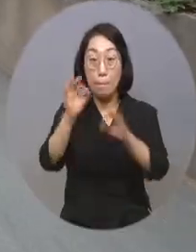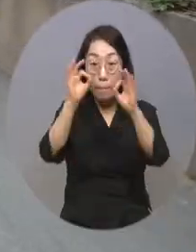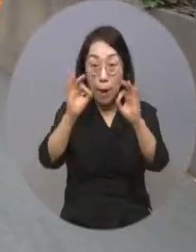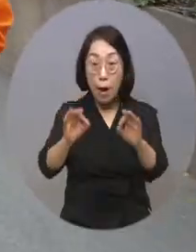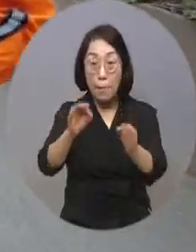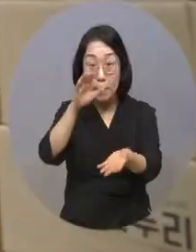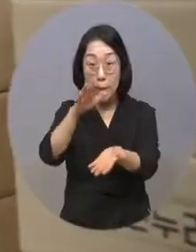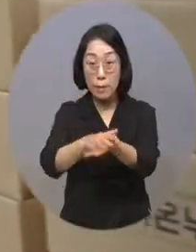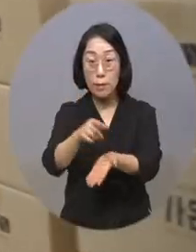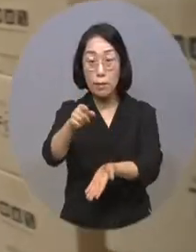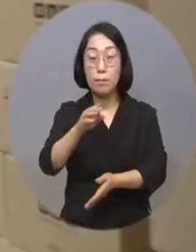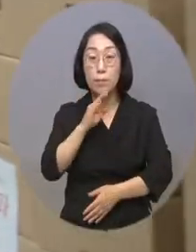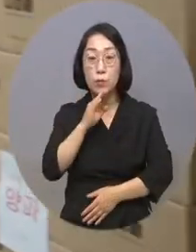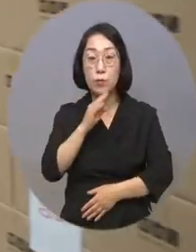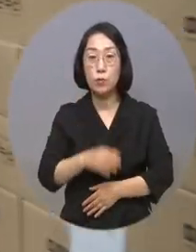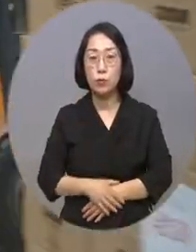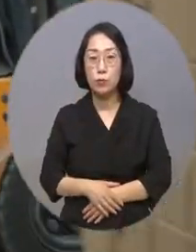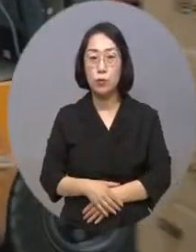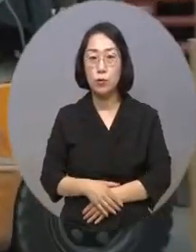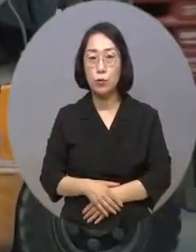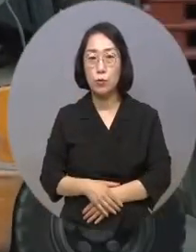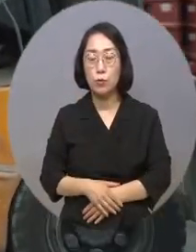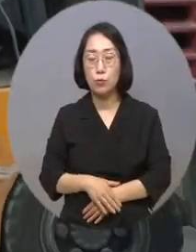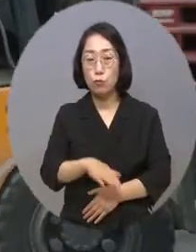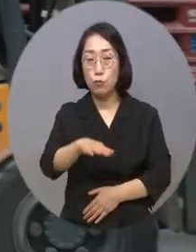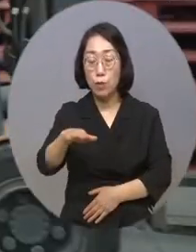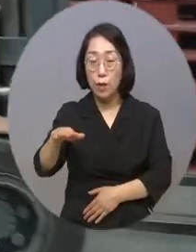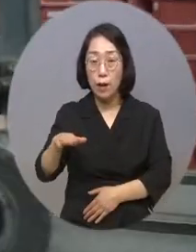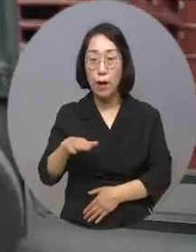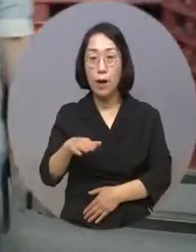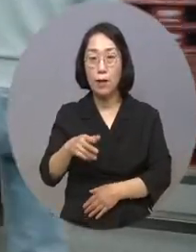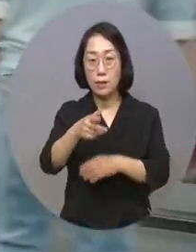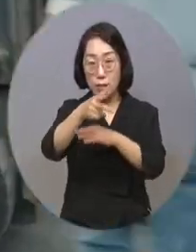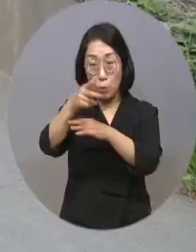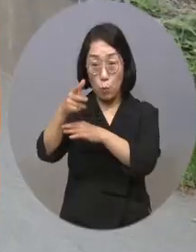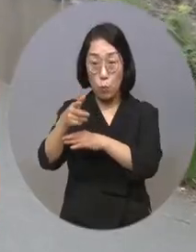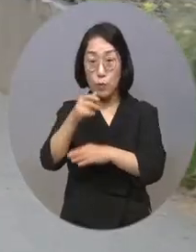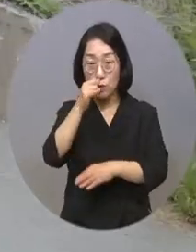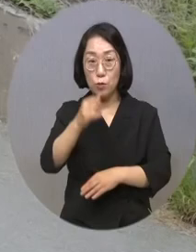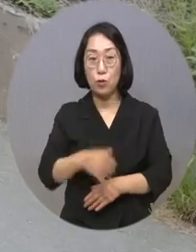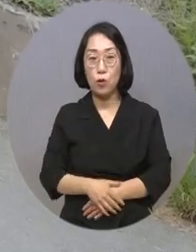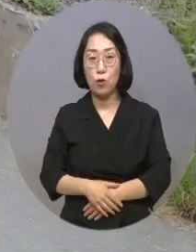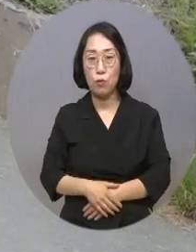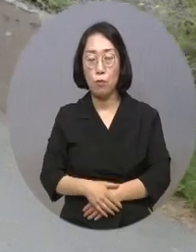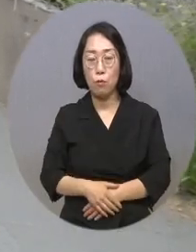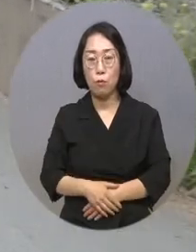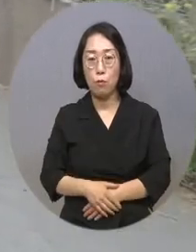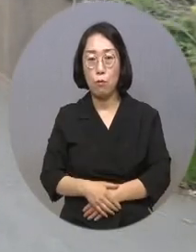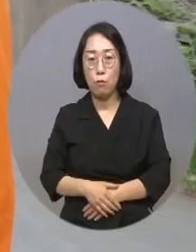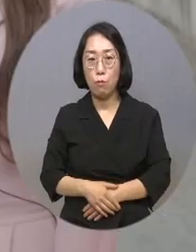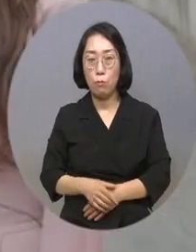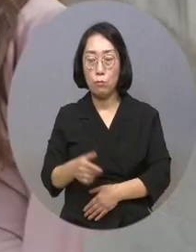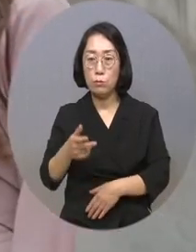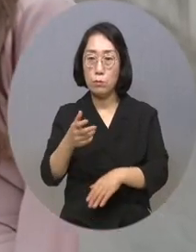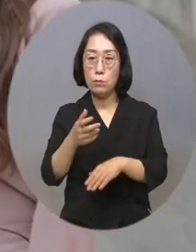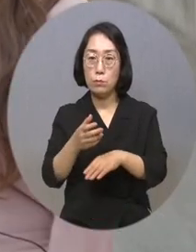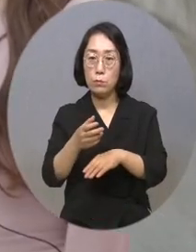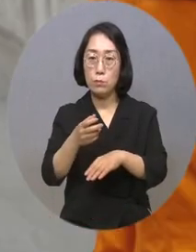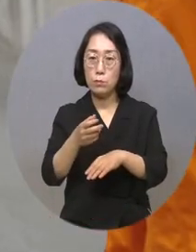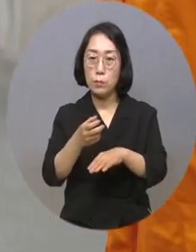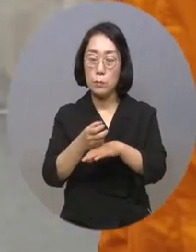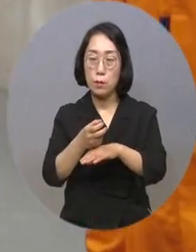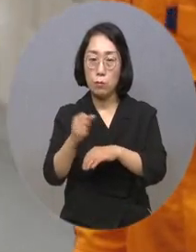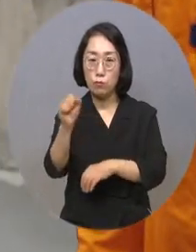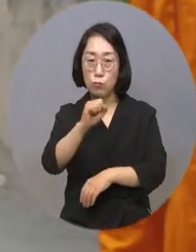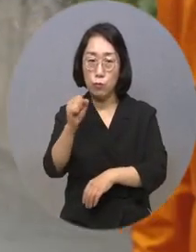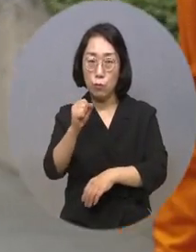차거든요. 이게 우연치 않게 거기 앞에 저희가 찍고 있어. 규모가 엄청 커요. 네. 저 차는 얼마나 하려나? 저거는 뭐,